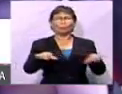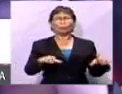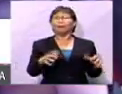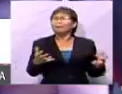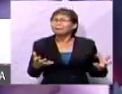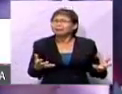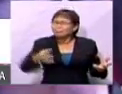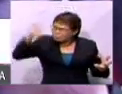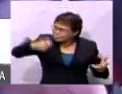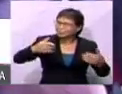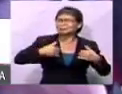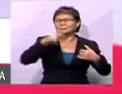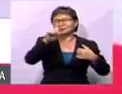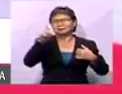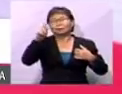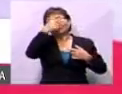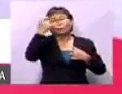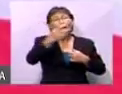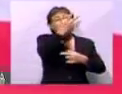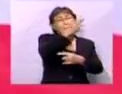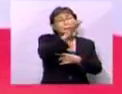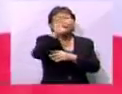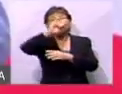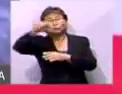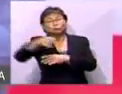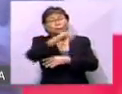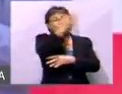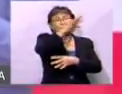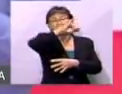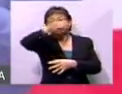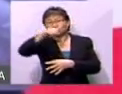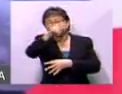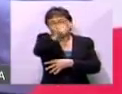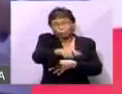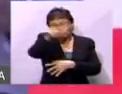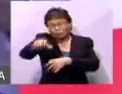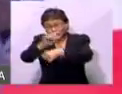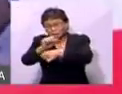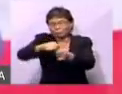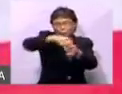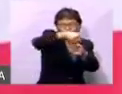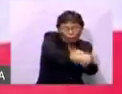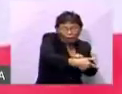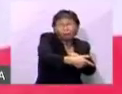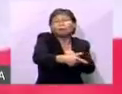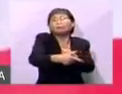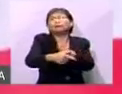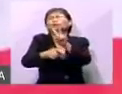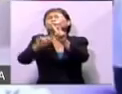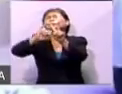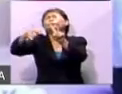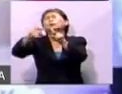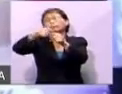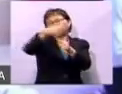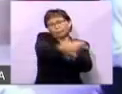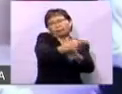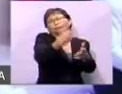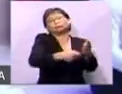apa? Daripada 14 juta orang bekerja, yang bayar cukai cuma 2 juta saja.